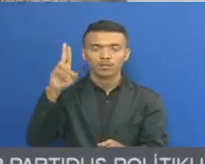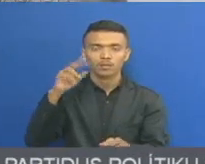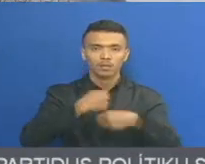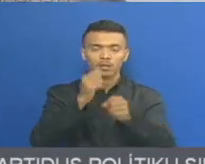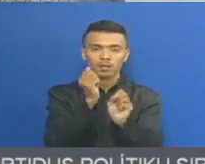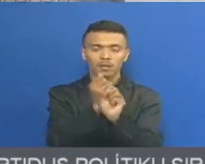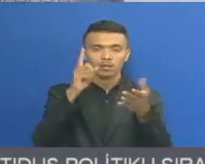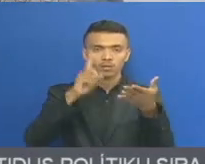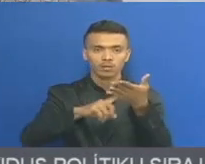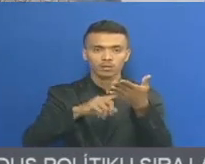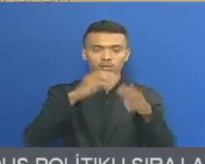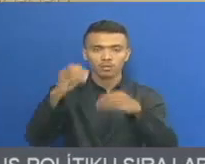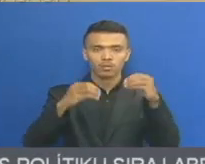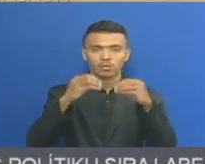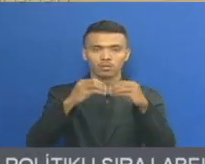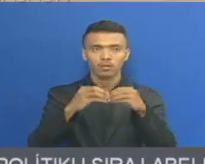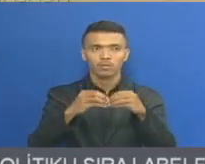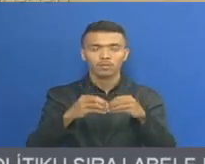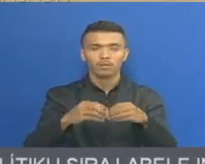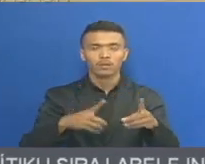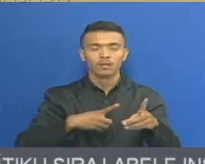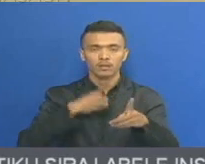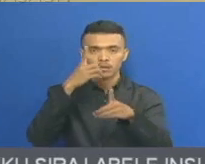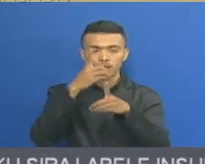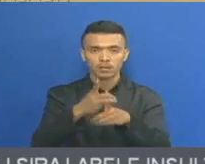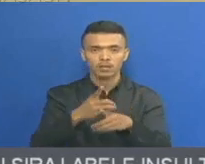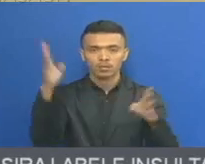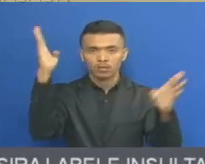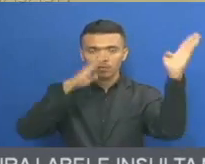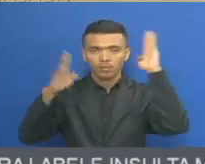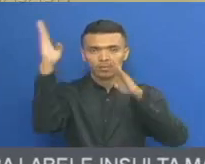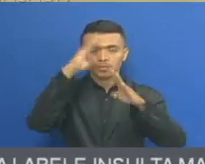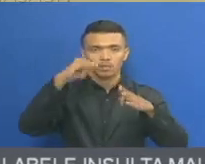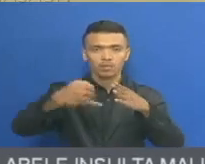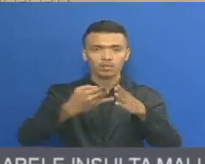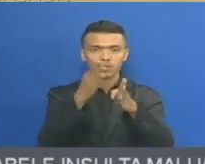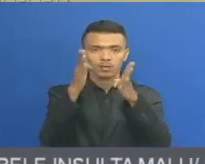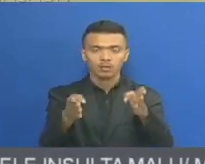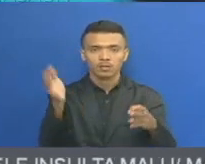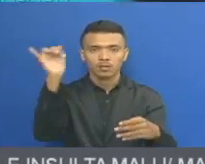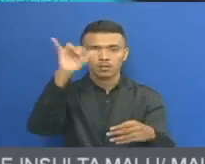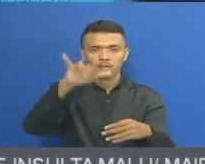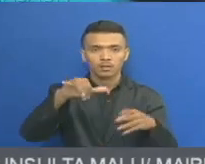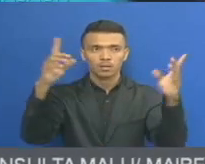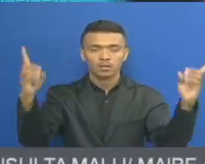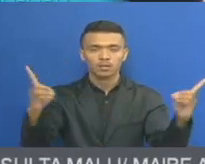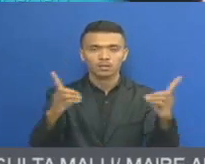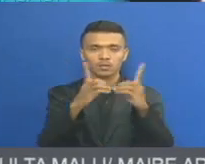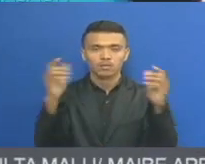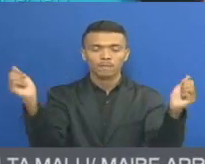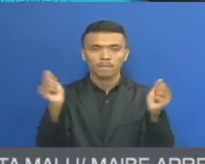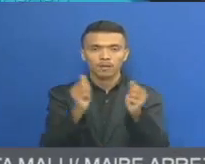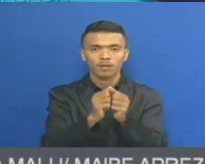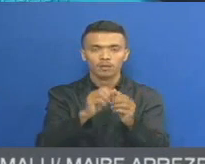debate ida konaba dever direito no problema nebe jornalista Sira Hasoru relaciona